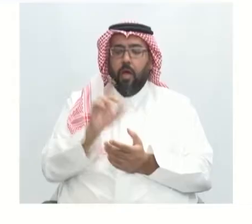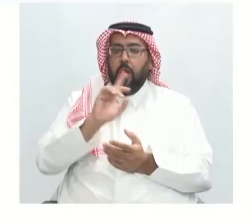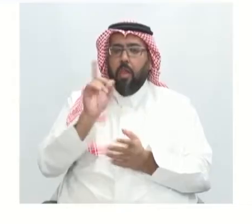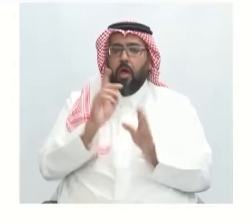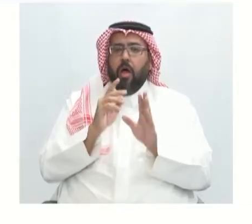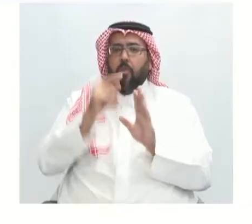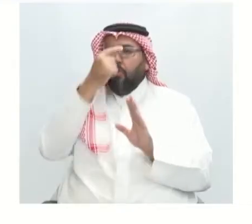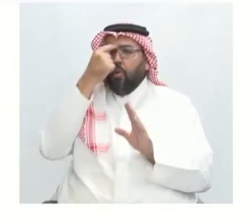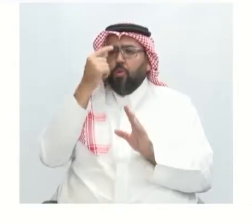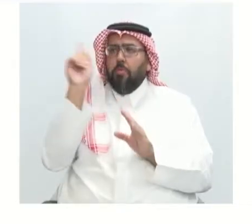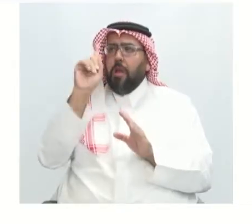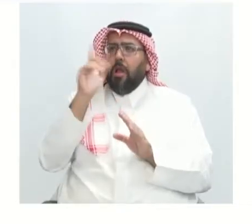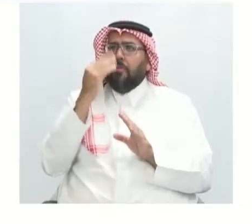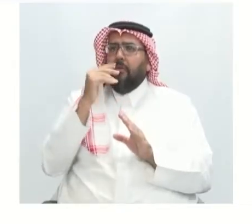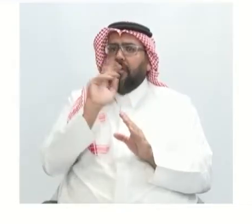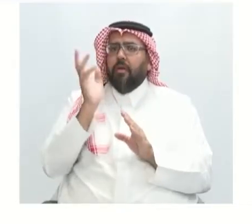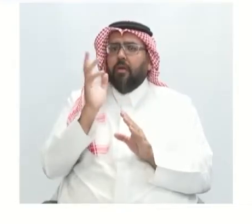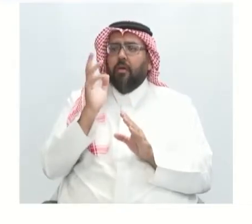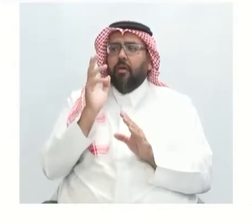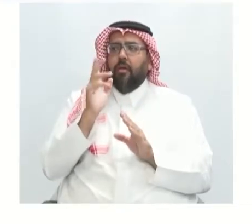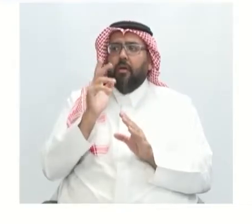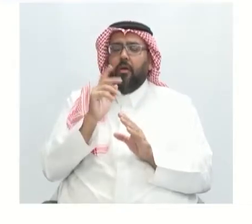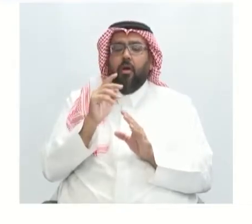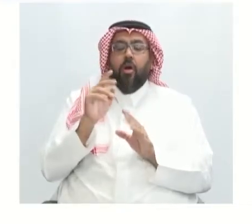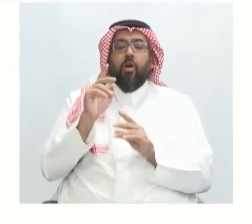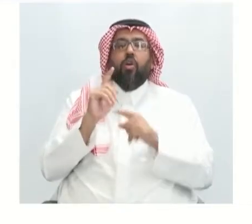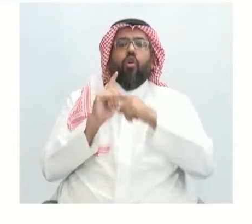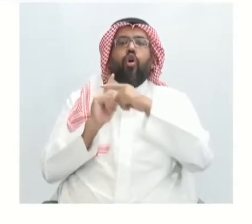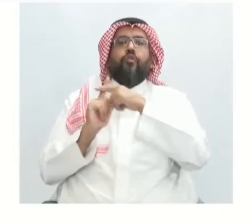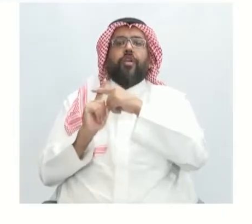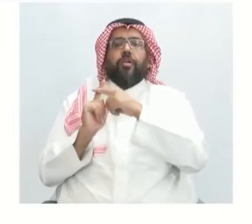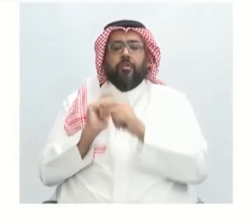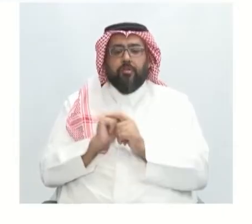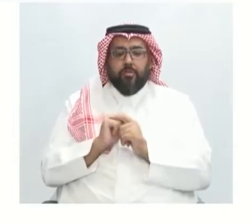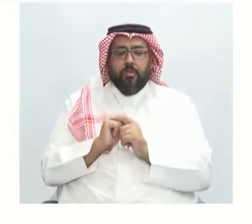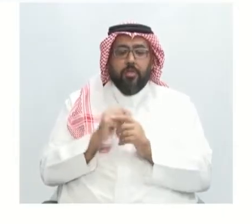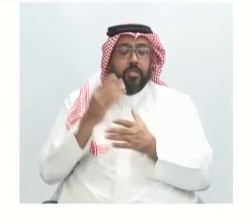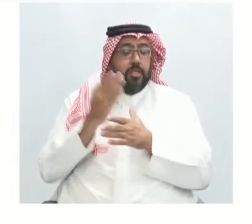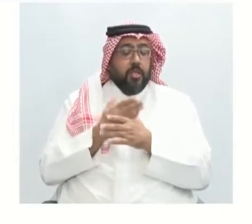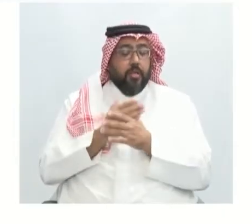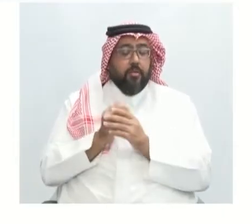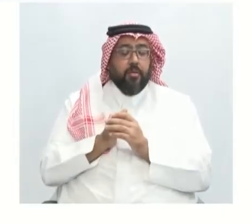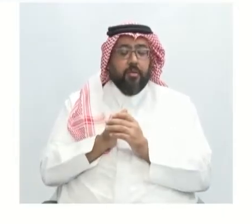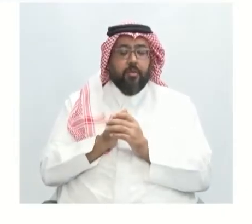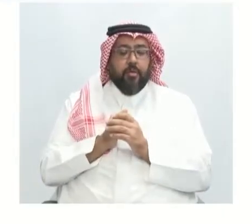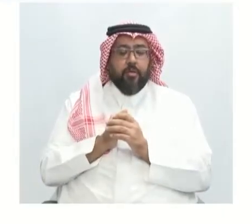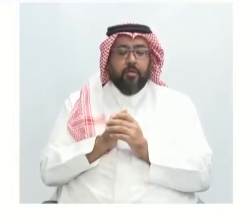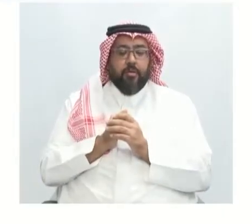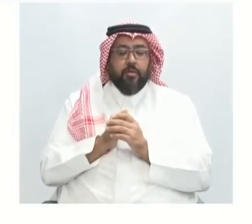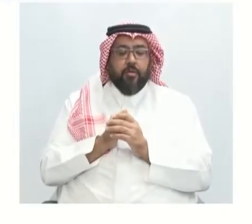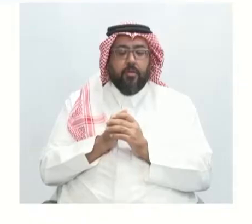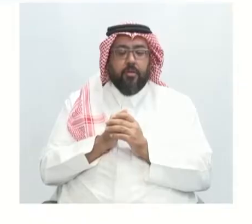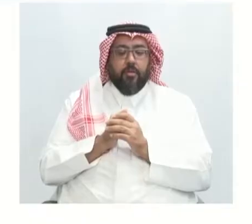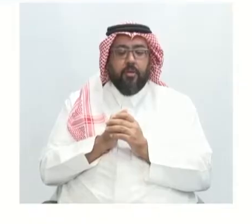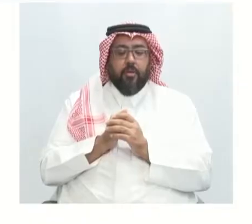ماذا ما حكم انكار القدر احسنتم كفر لماذا ما السبب قلنا علل اذكر اذكر